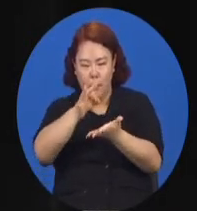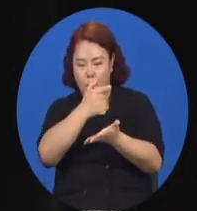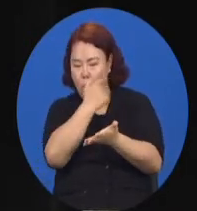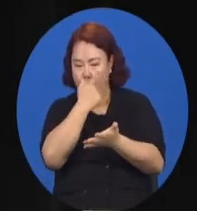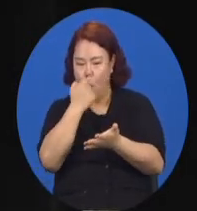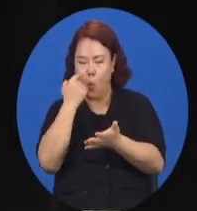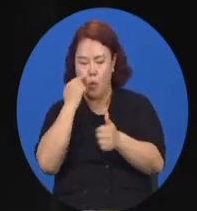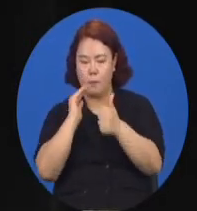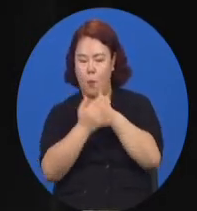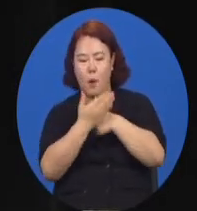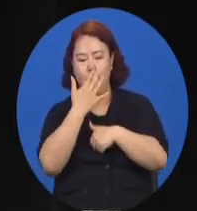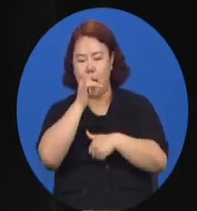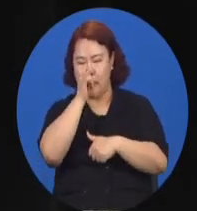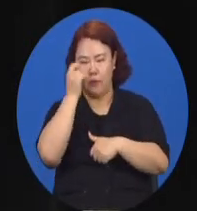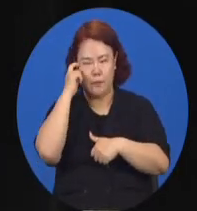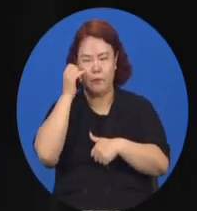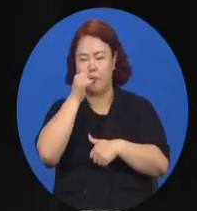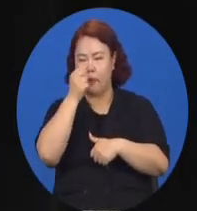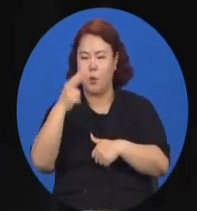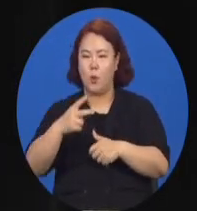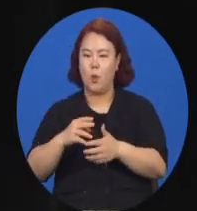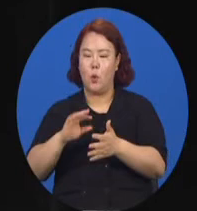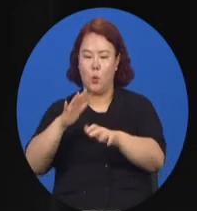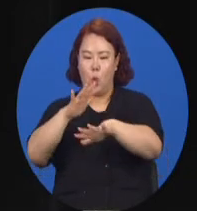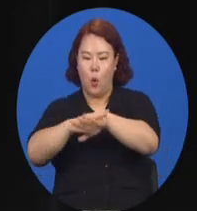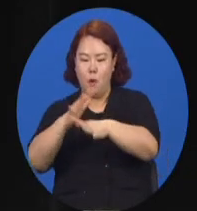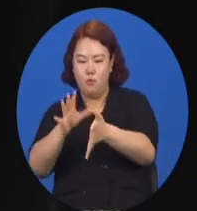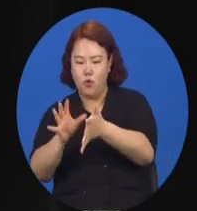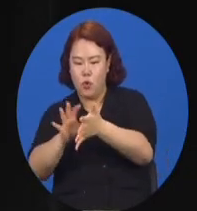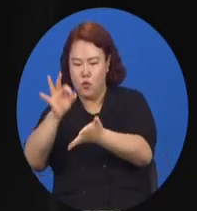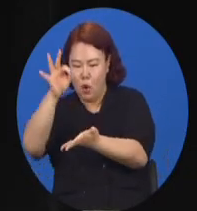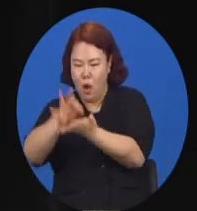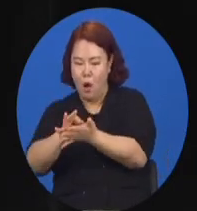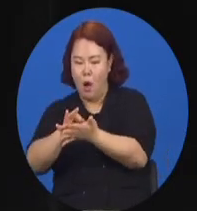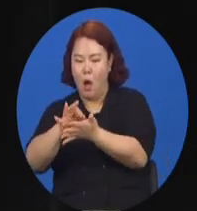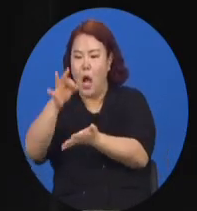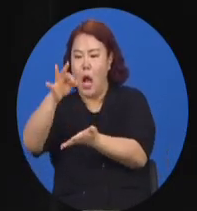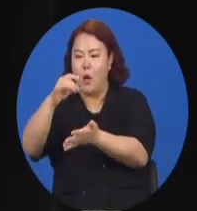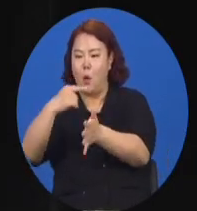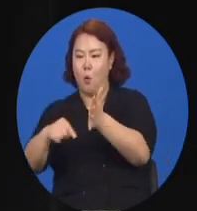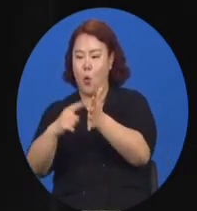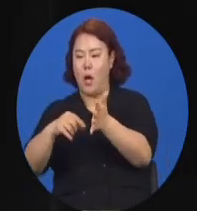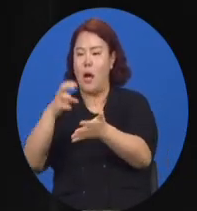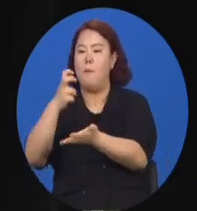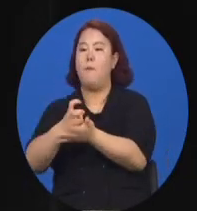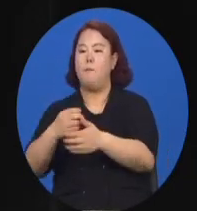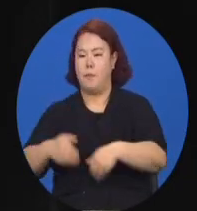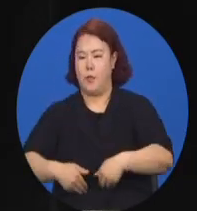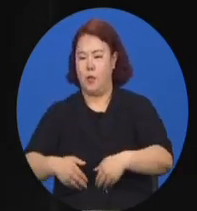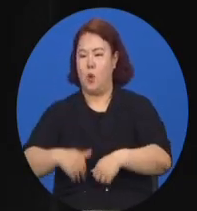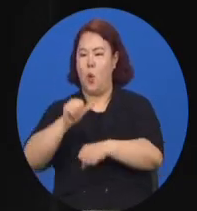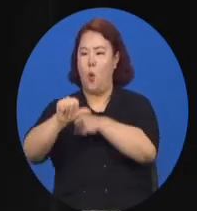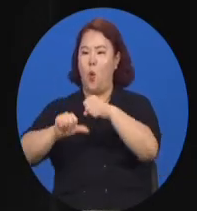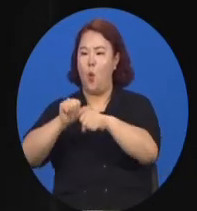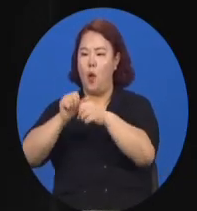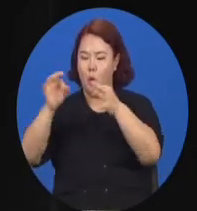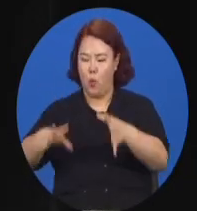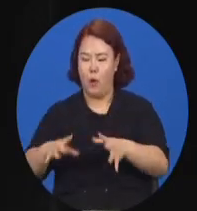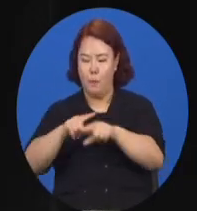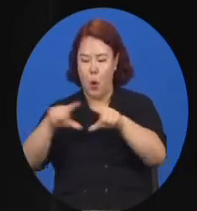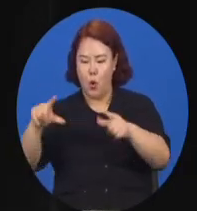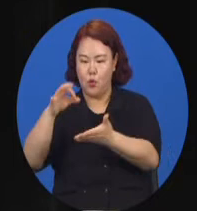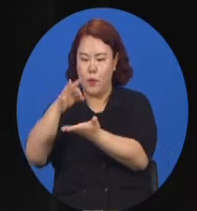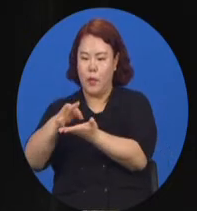하나는 최저 가격, 농산물 최저 가격 보장제를 해드려야 합니다. 그래서 5년 정도의 평균